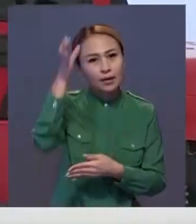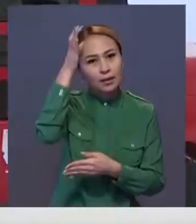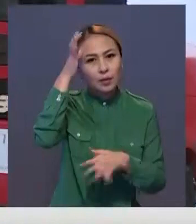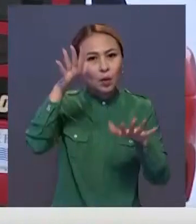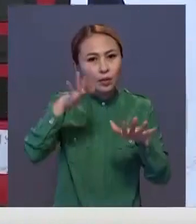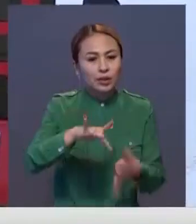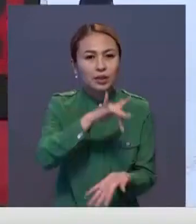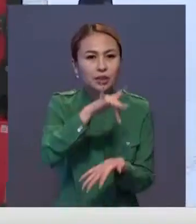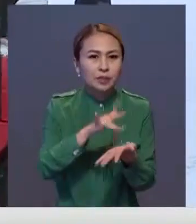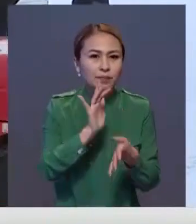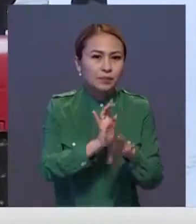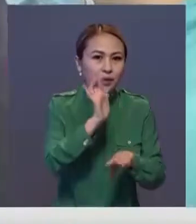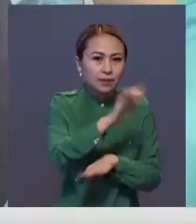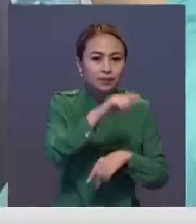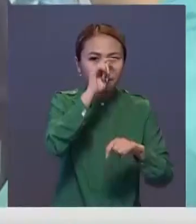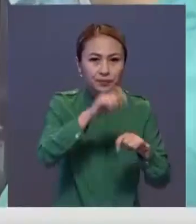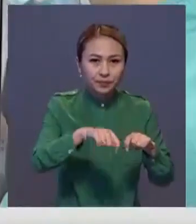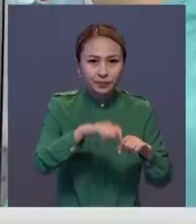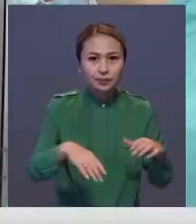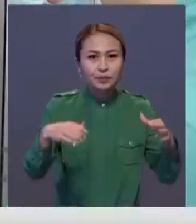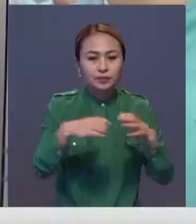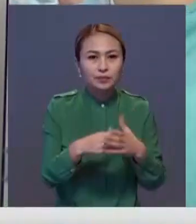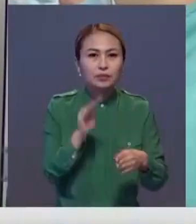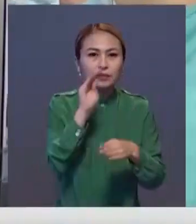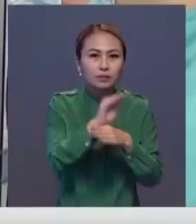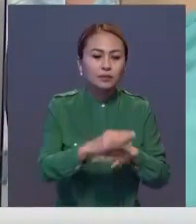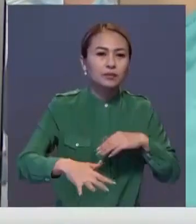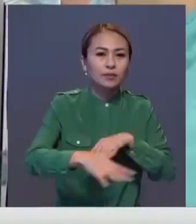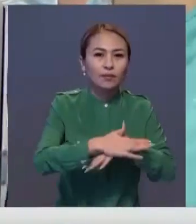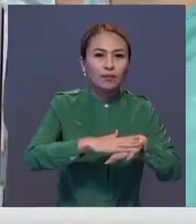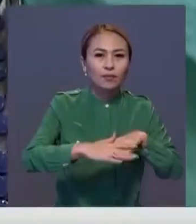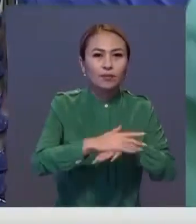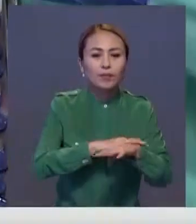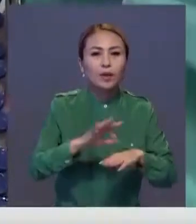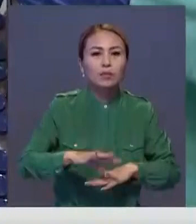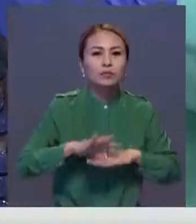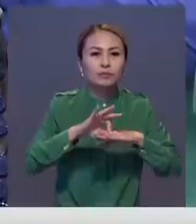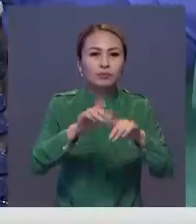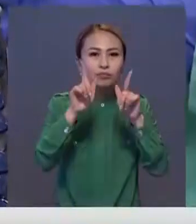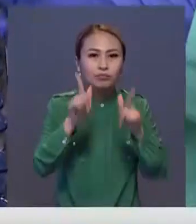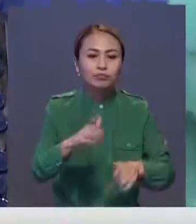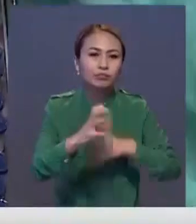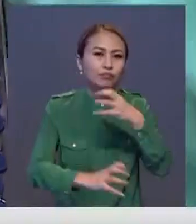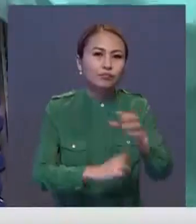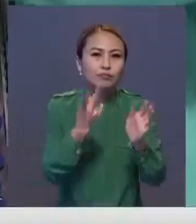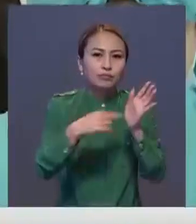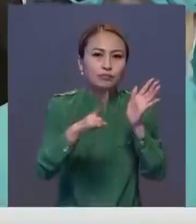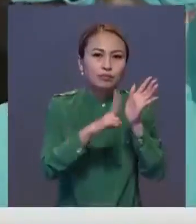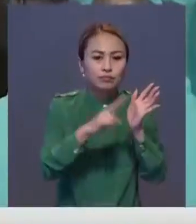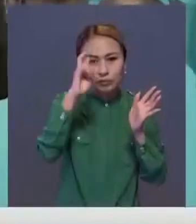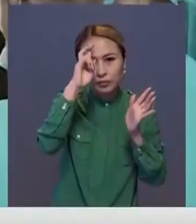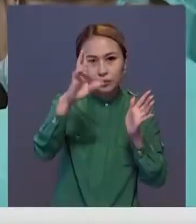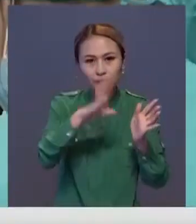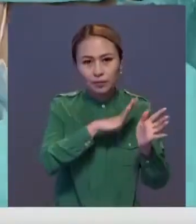орталыққа жіберіп, сапасын тексертіп, тіркеуден өткізген. Сөйтіп, еліміз бұл вакцинаны қолдануды мақұлдаған әлемдегі